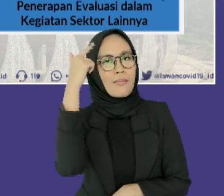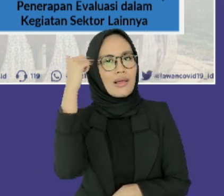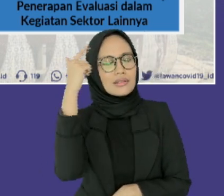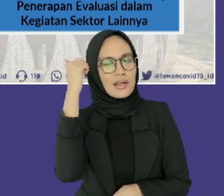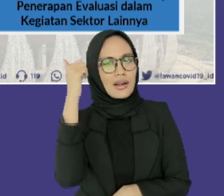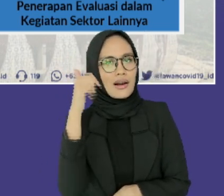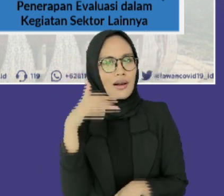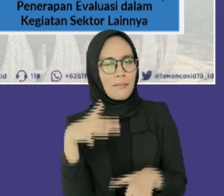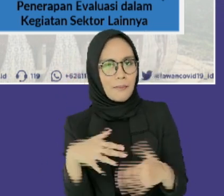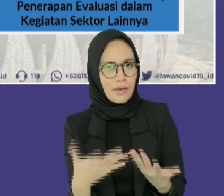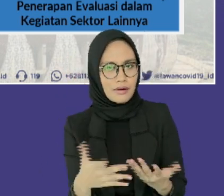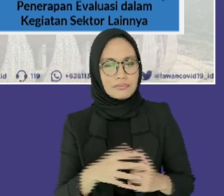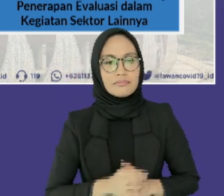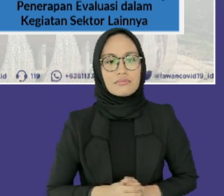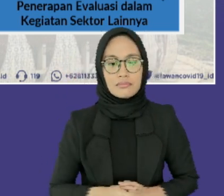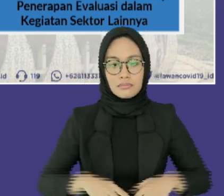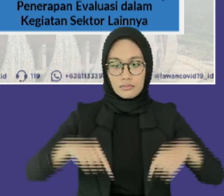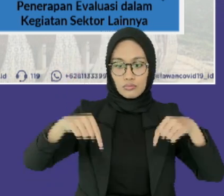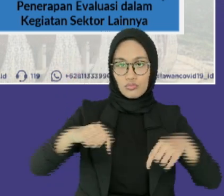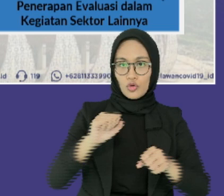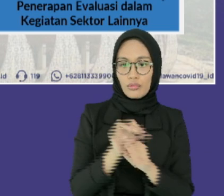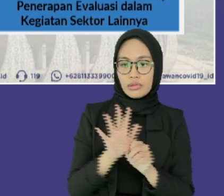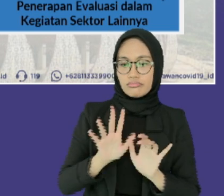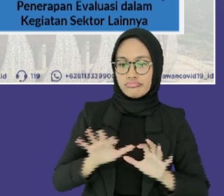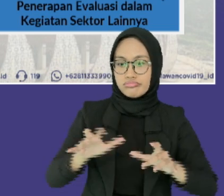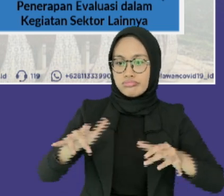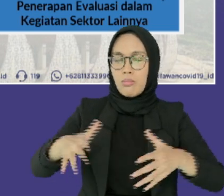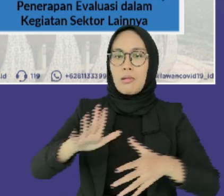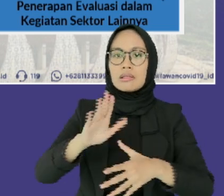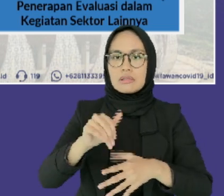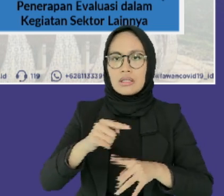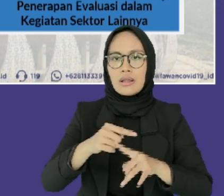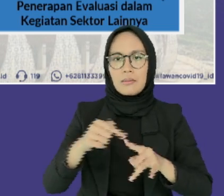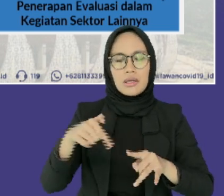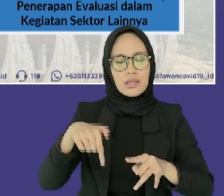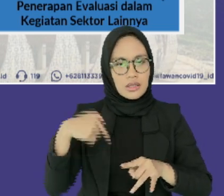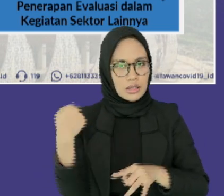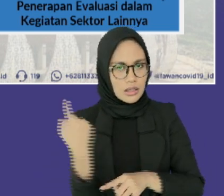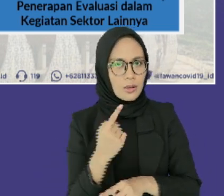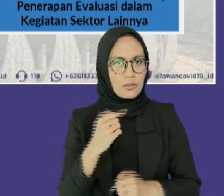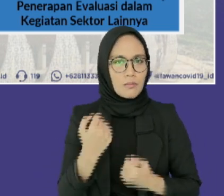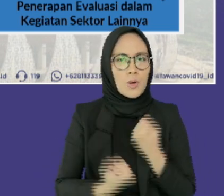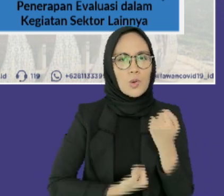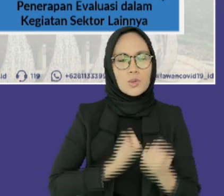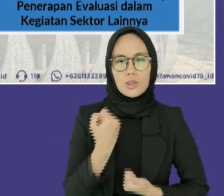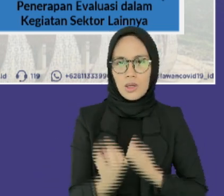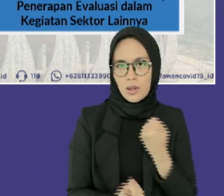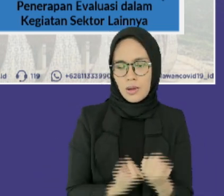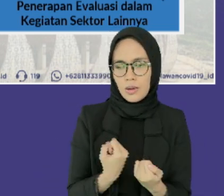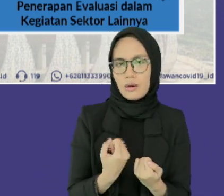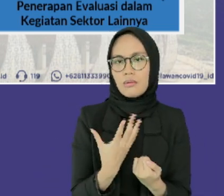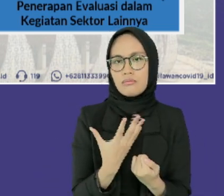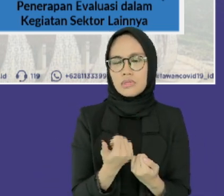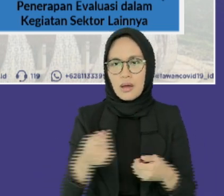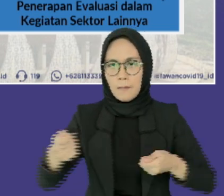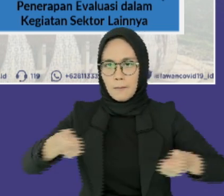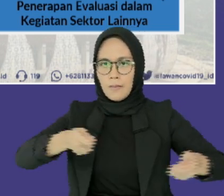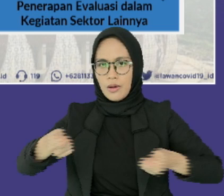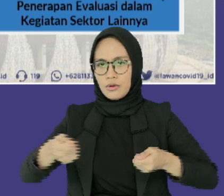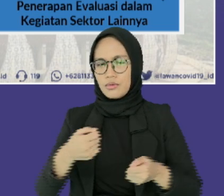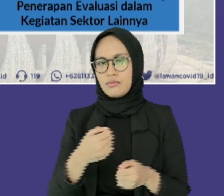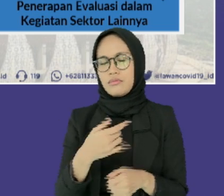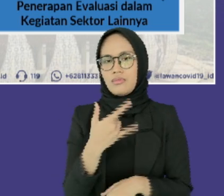penyelenggaraan acara besar di tengah badai covert 19 Selain itu evaluasi yang diikuti dan